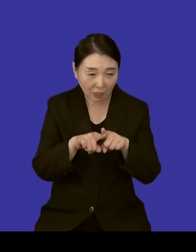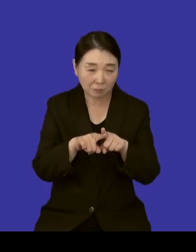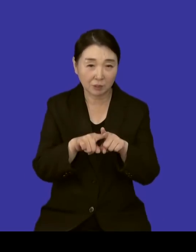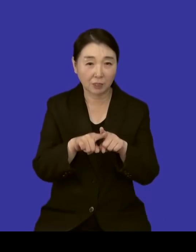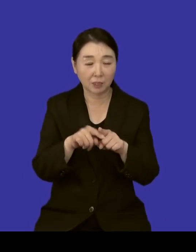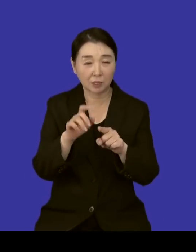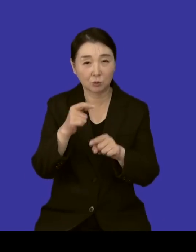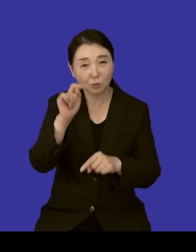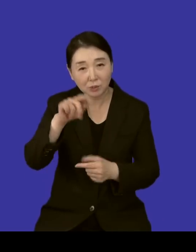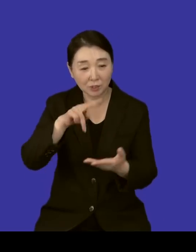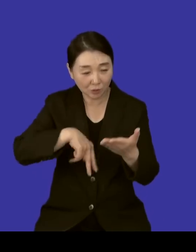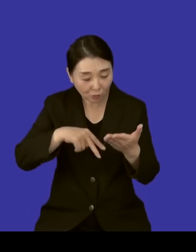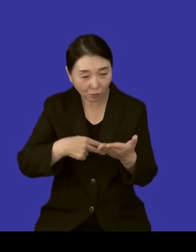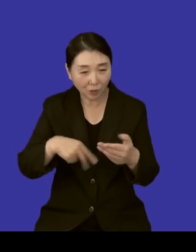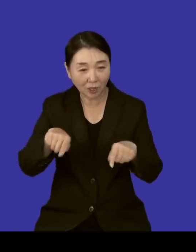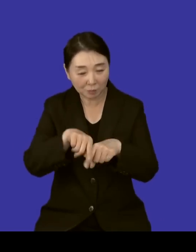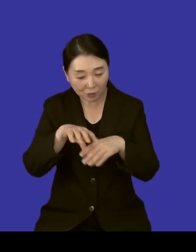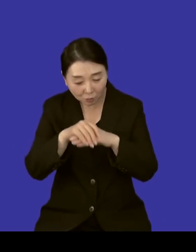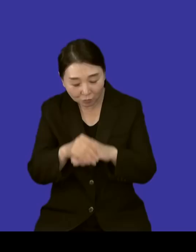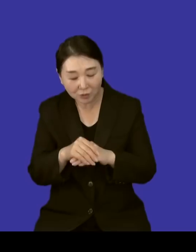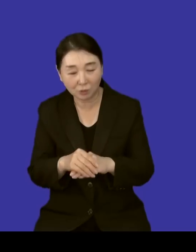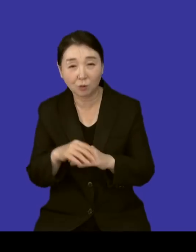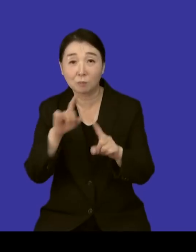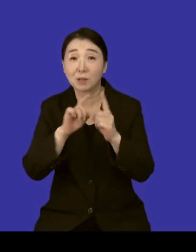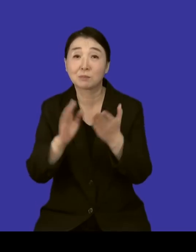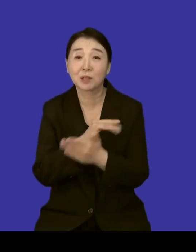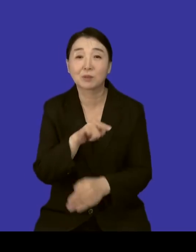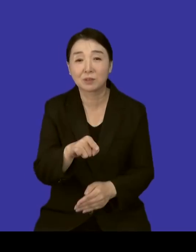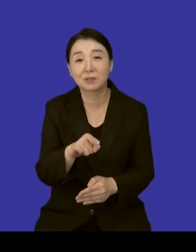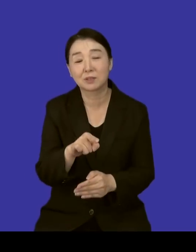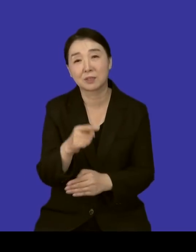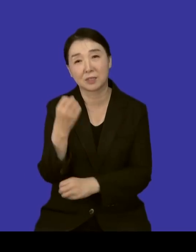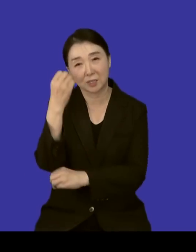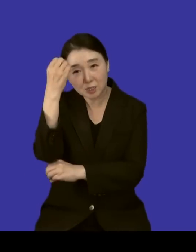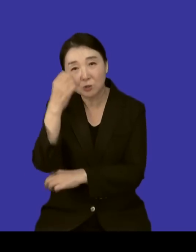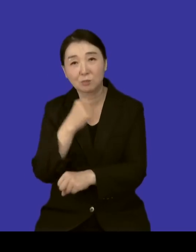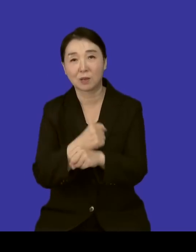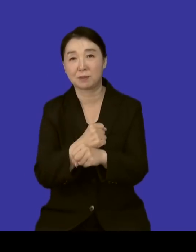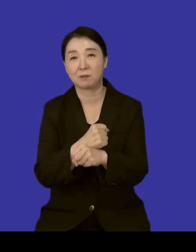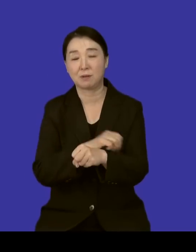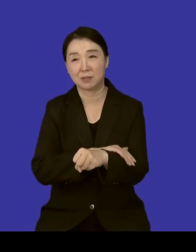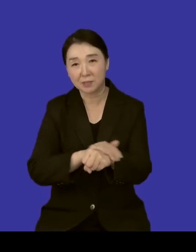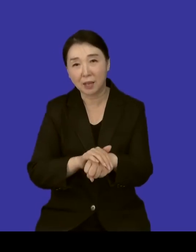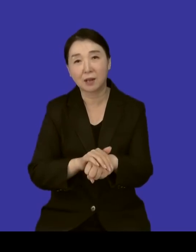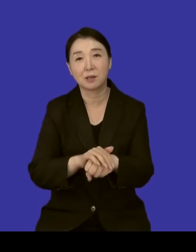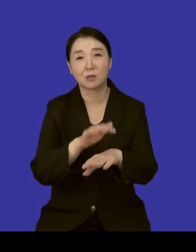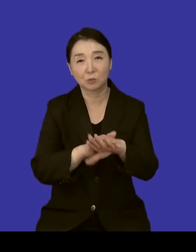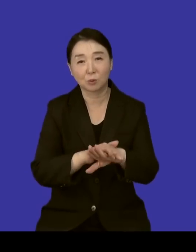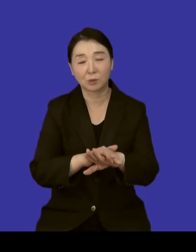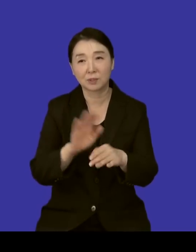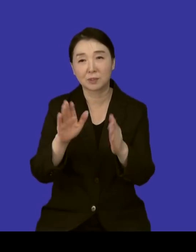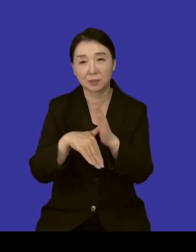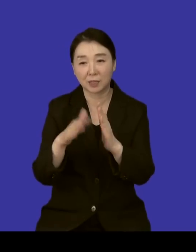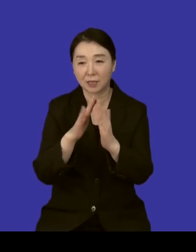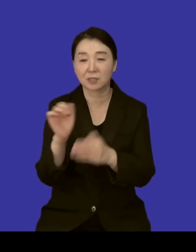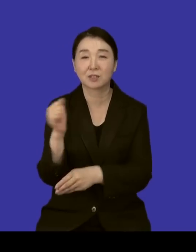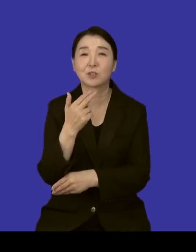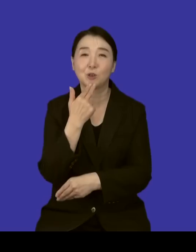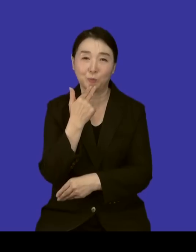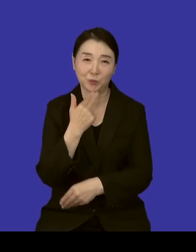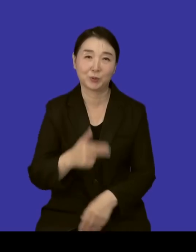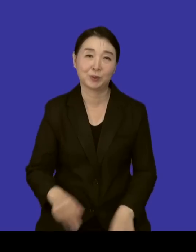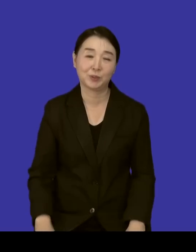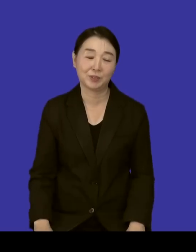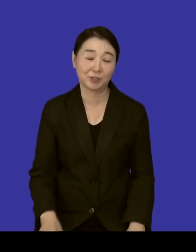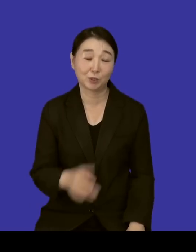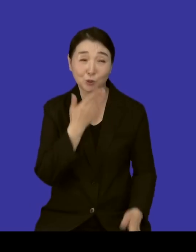함께 기도하고 함께 손붙잡고 서로 위해 말씀을 나누는 그 기둥을 세워야 결국 흔들리지 않는 가정을 네, 세울 네, 수 네. 있다는 네. 중요한 오늘 말씀을